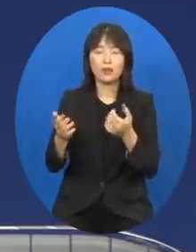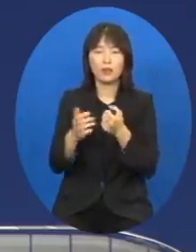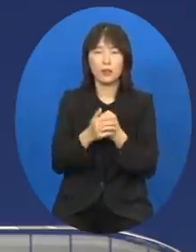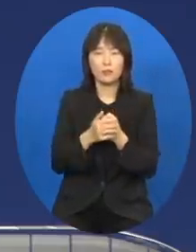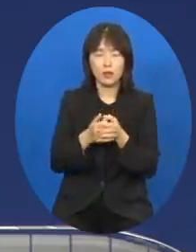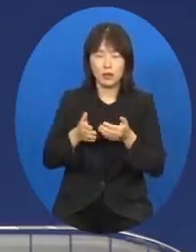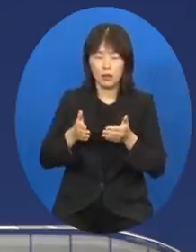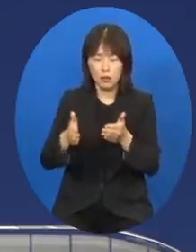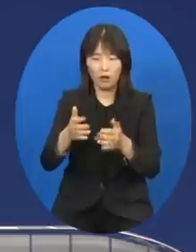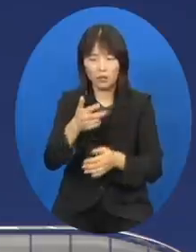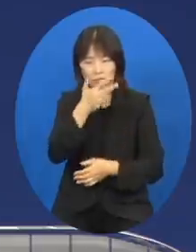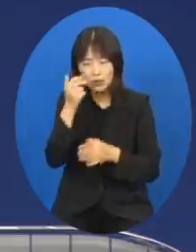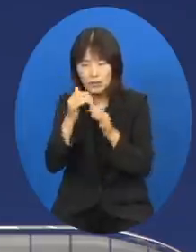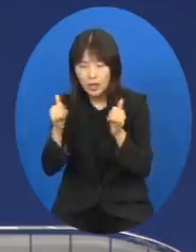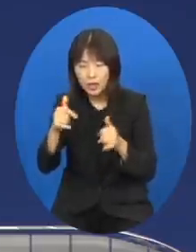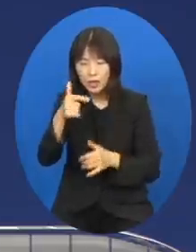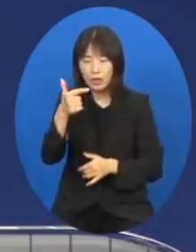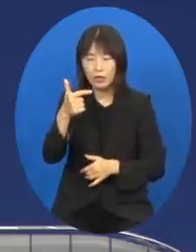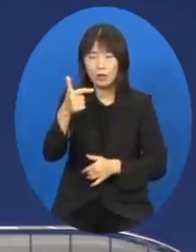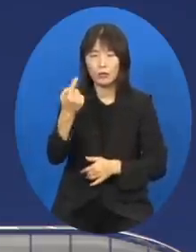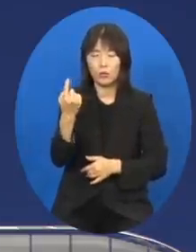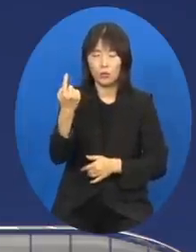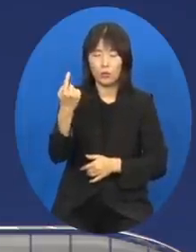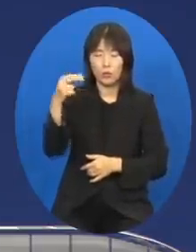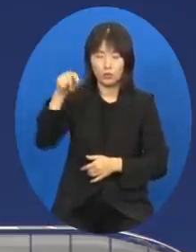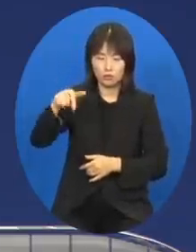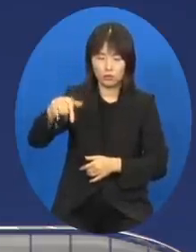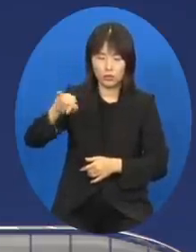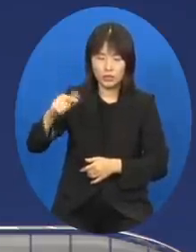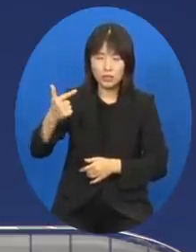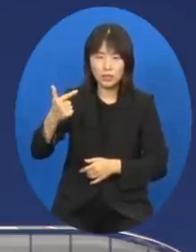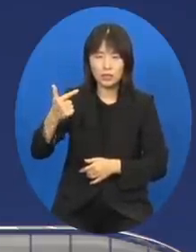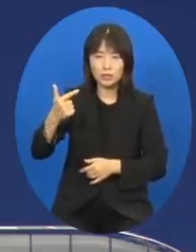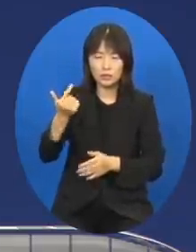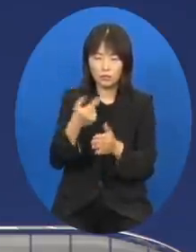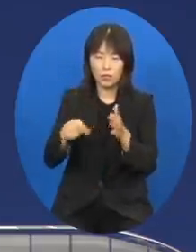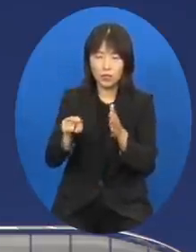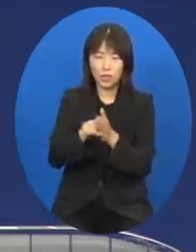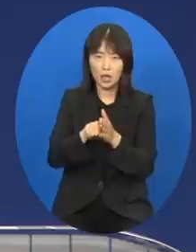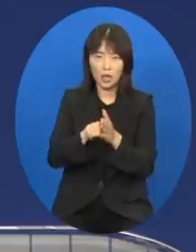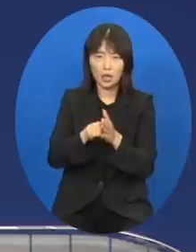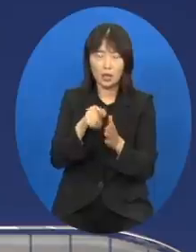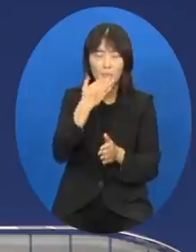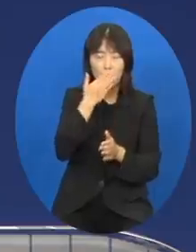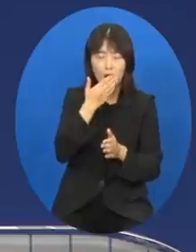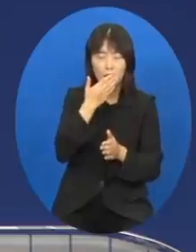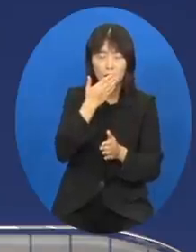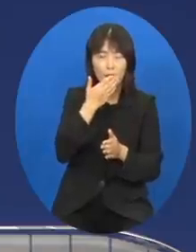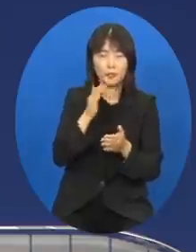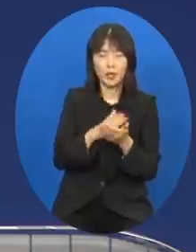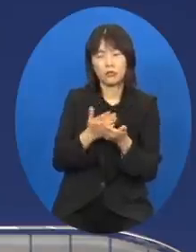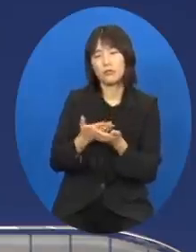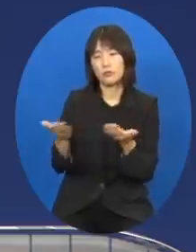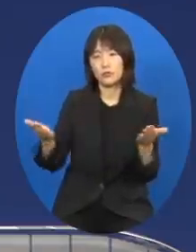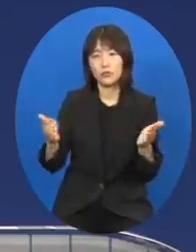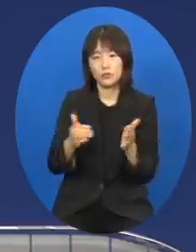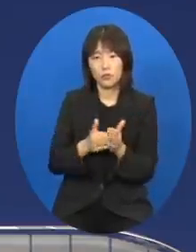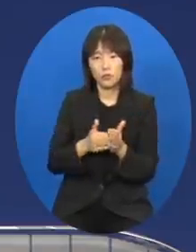거죠. 처음에는 교회도 참 조심스럽더라고. 좀 교인들 사이에도 논란도 있고.